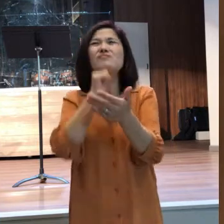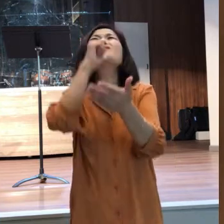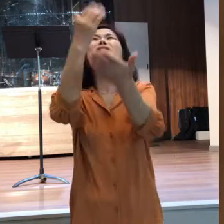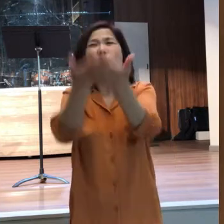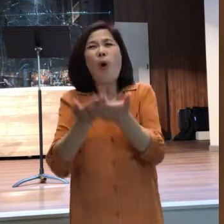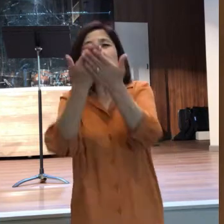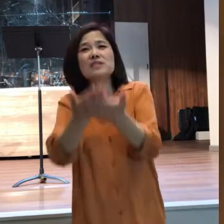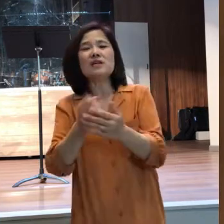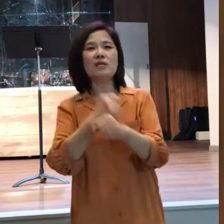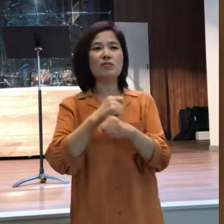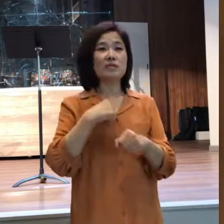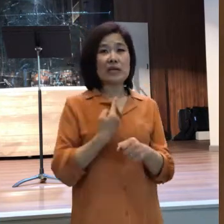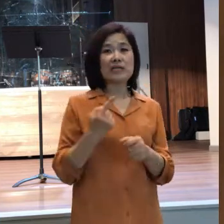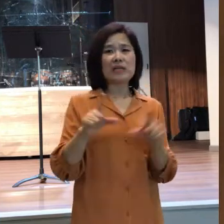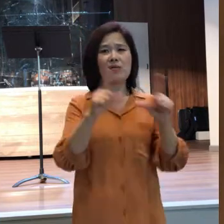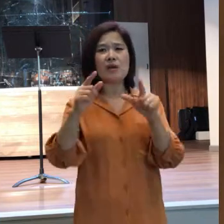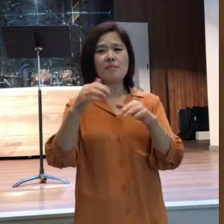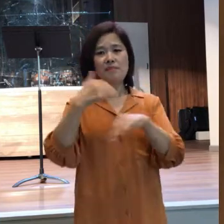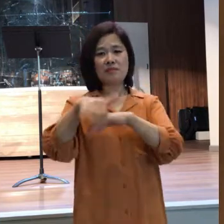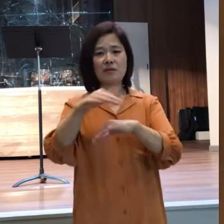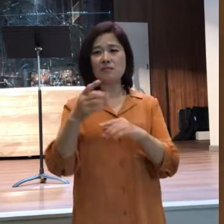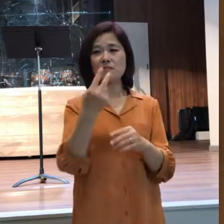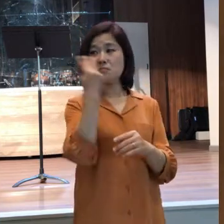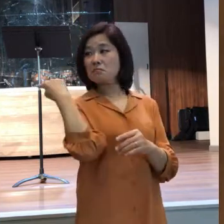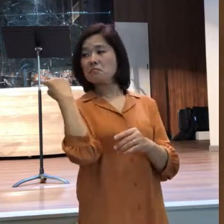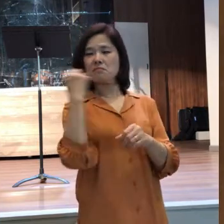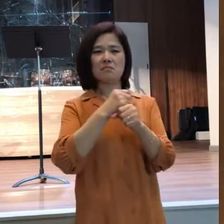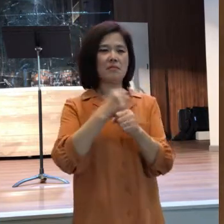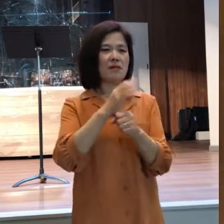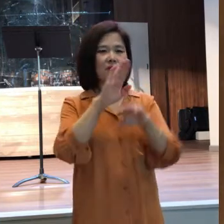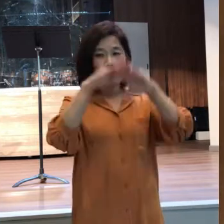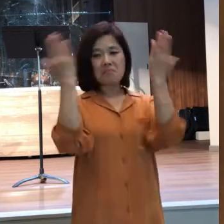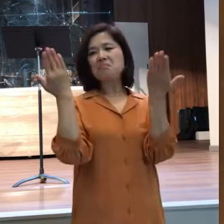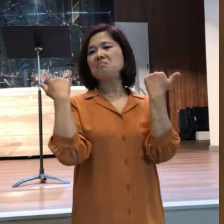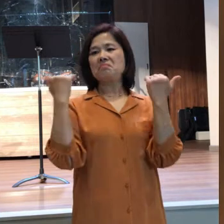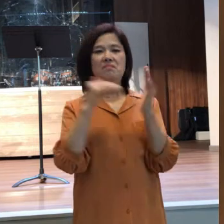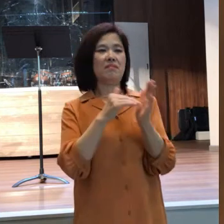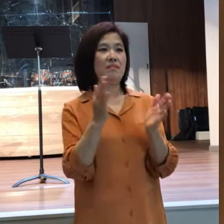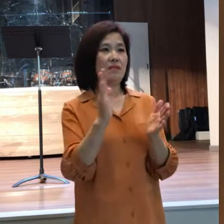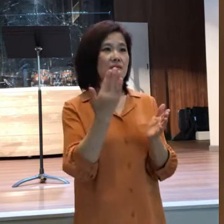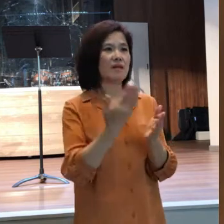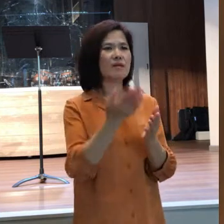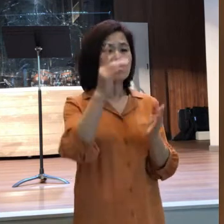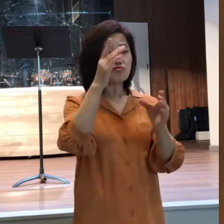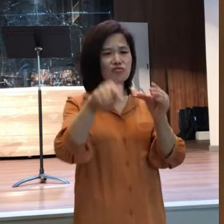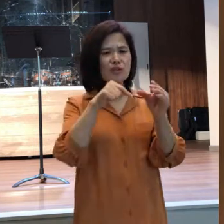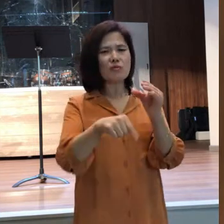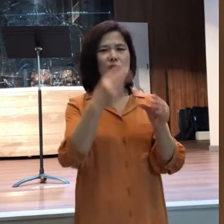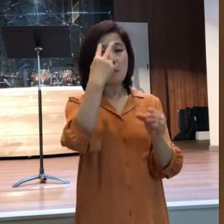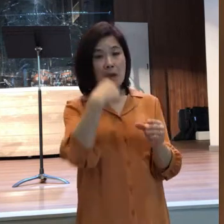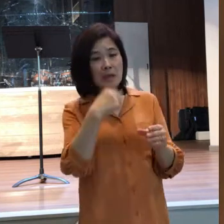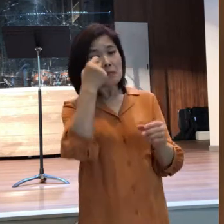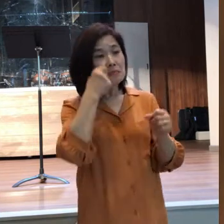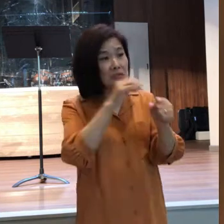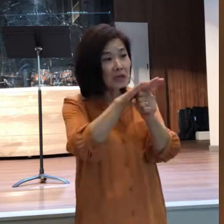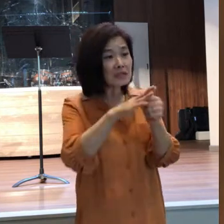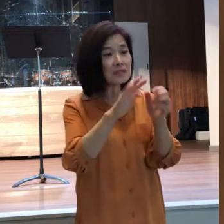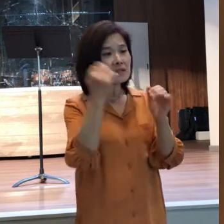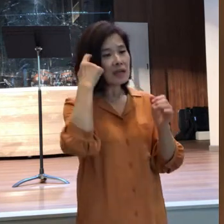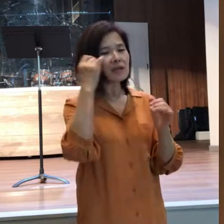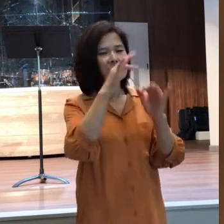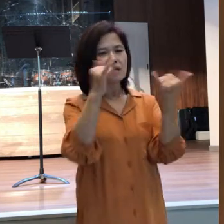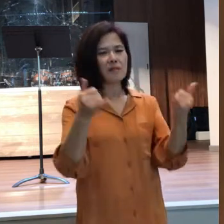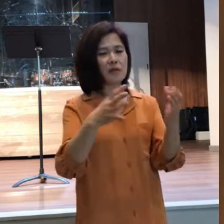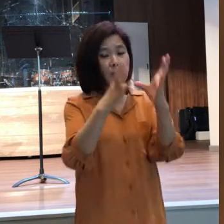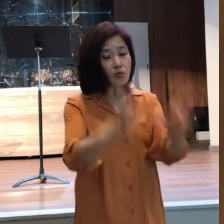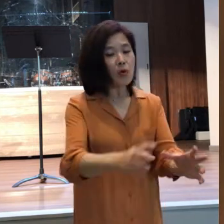보태주십시오. 자기 생활에 바쁜 사람들은 실컷 쳐다보고는 지나칩니다. 그런 중에도 맹인이 불쌍하다는 생각이 든 사람은